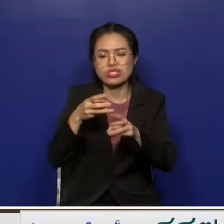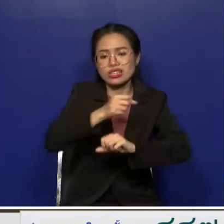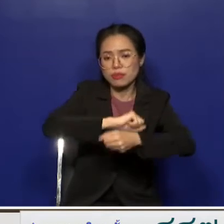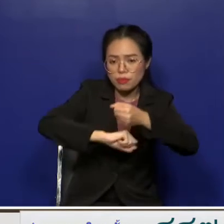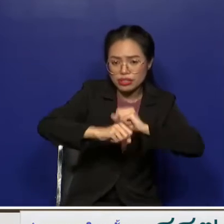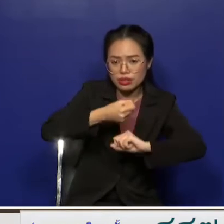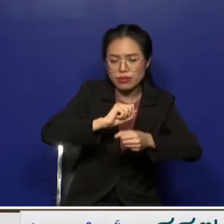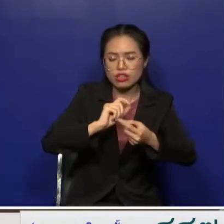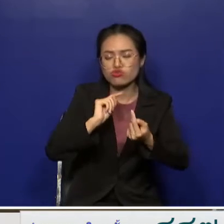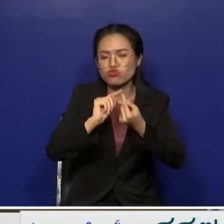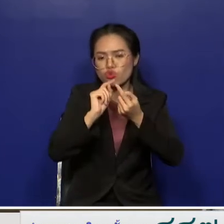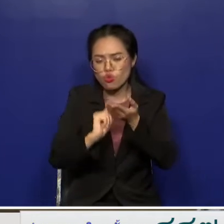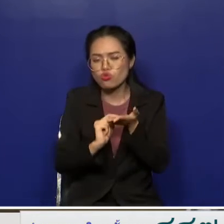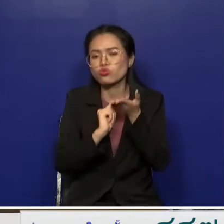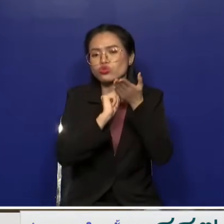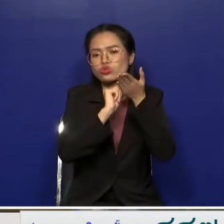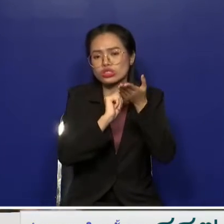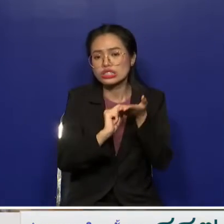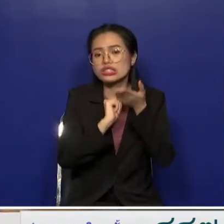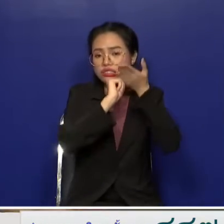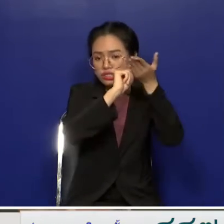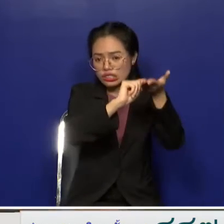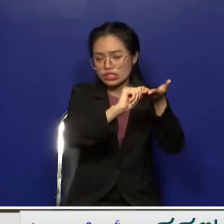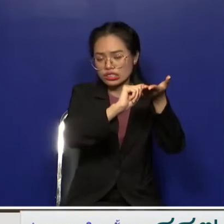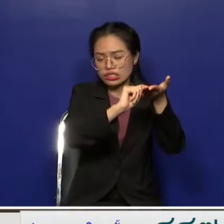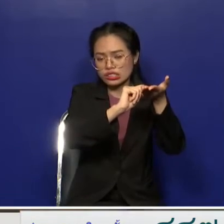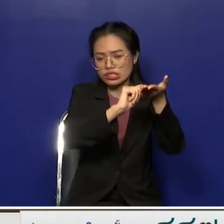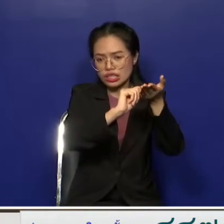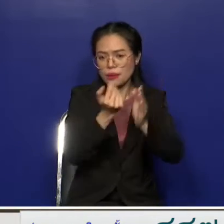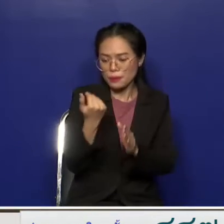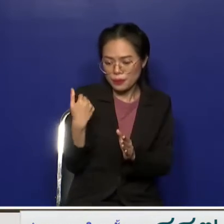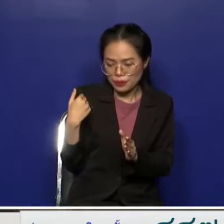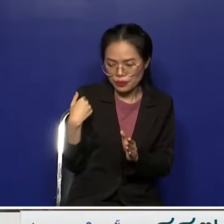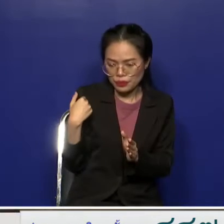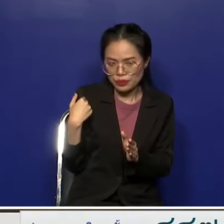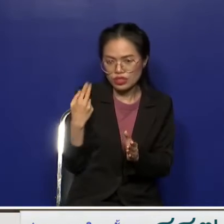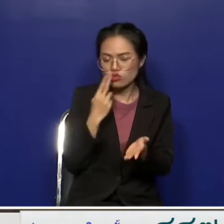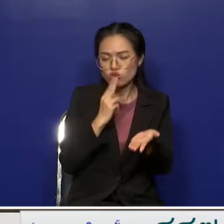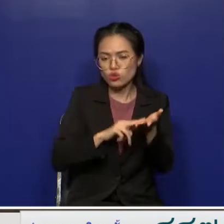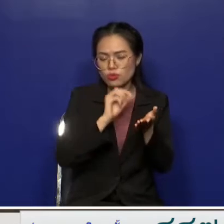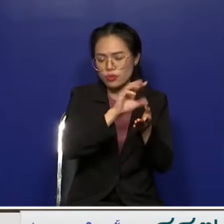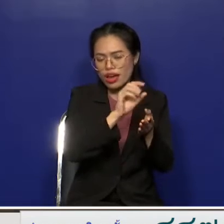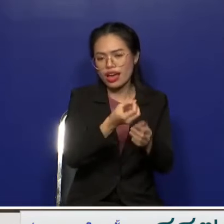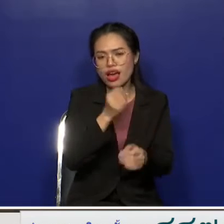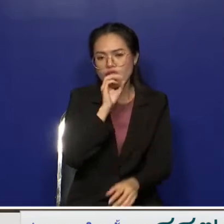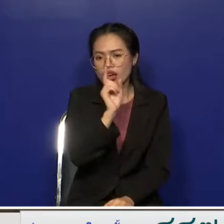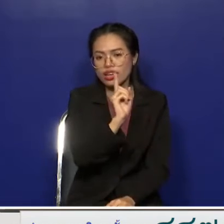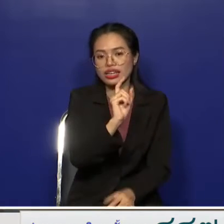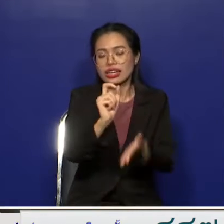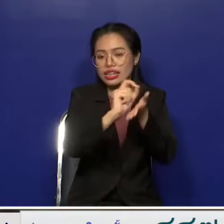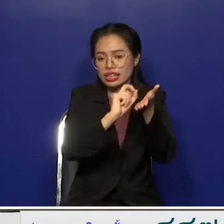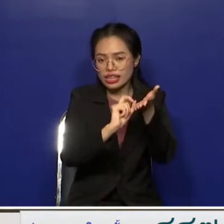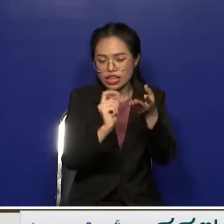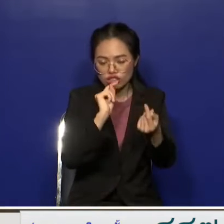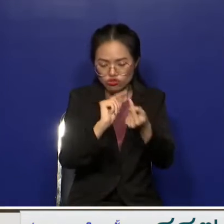กับการส่งเรื่องไปลงนะครับซึ่งมีหนังสือสั่งการที่เขียนไว้นะจากหน่วย